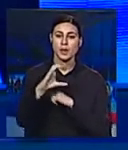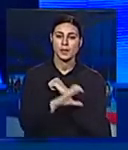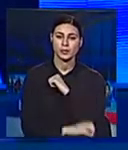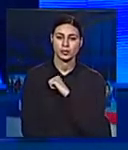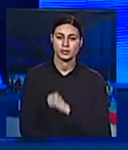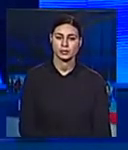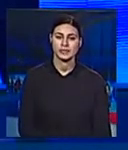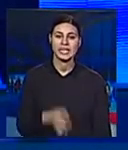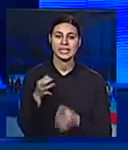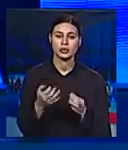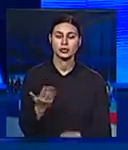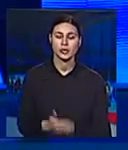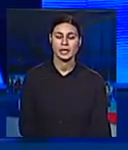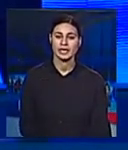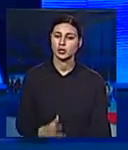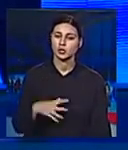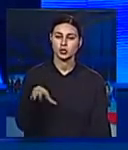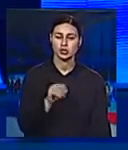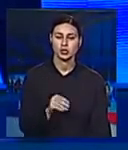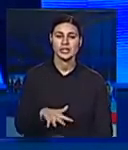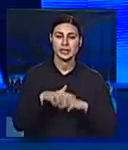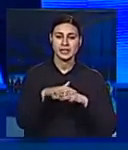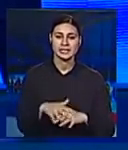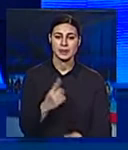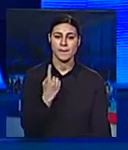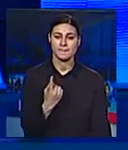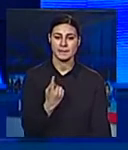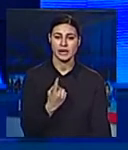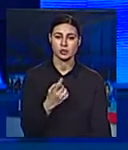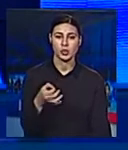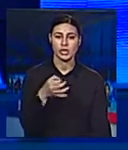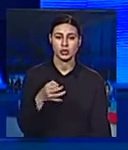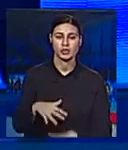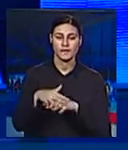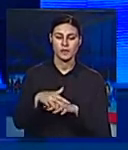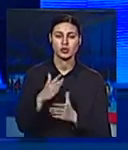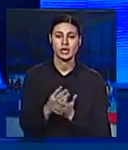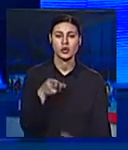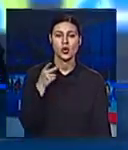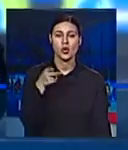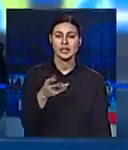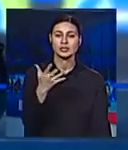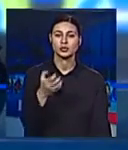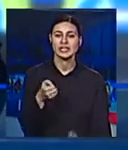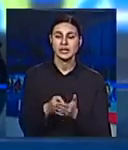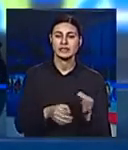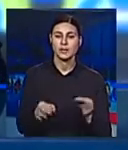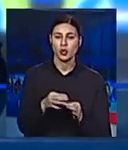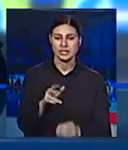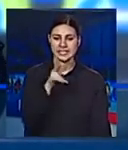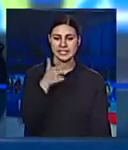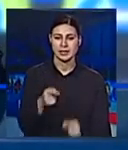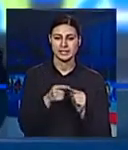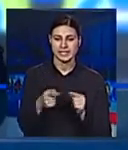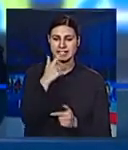რომელ რეგიონებში? სულ დაფინანსებულია 2000 მარტო რეგიონული ფონდიდან დაფინანსებულია 2500-მდე პროექტი ამ წლების განმავლობაში,